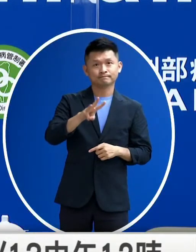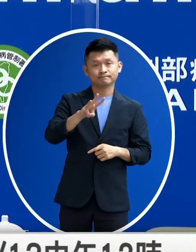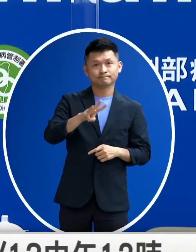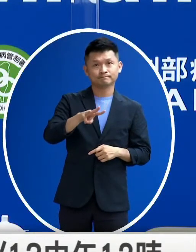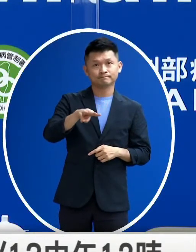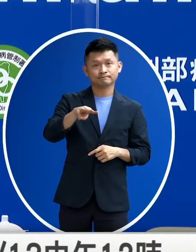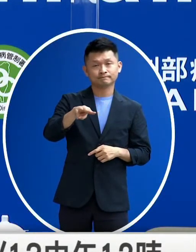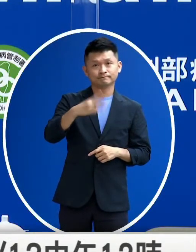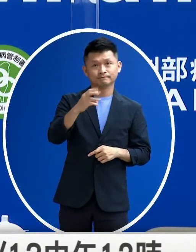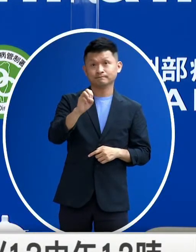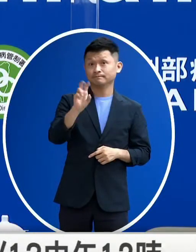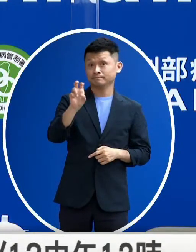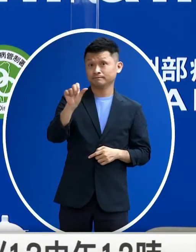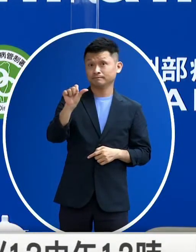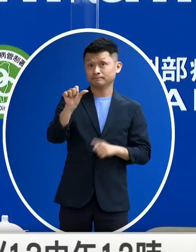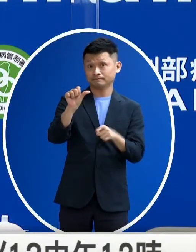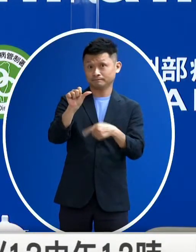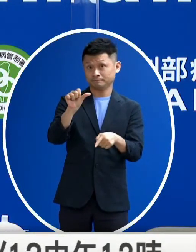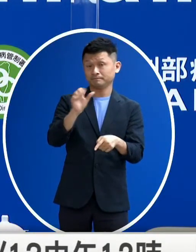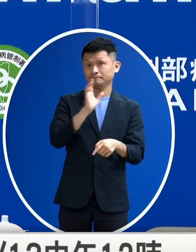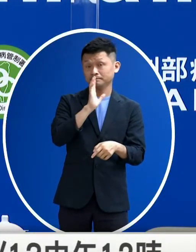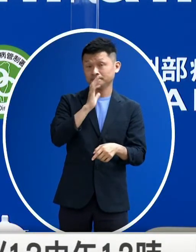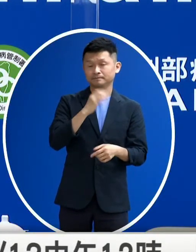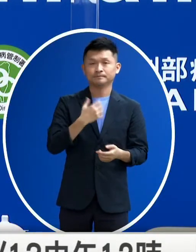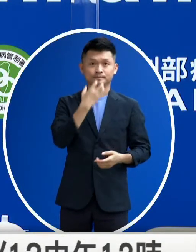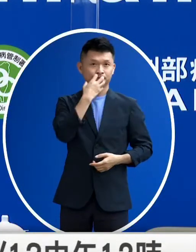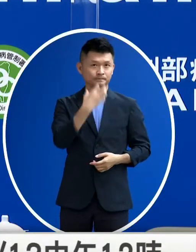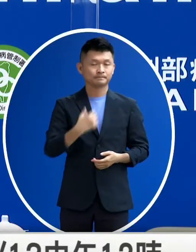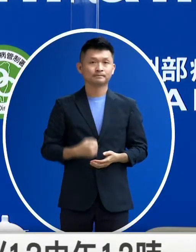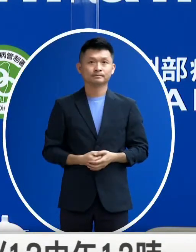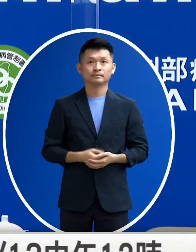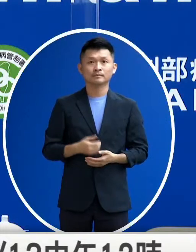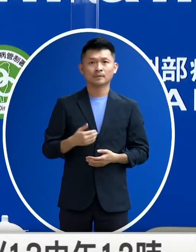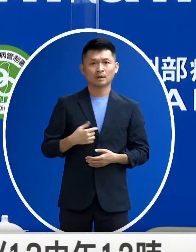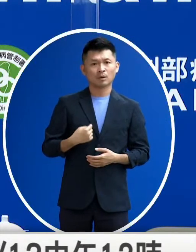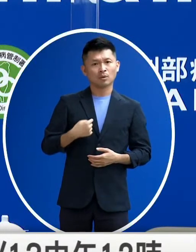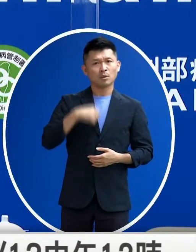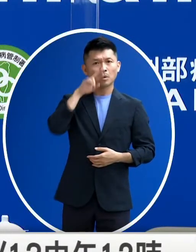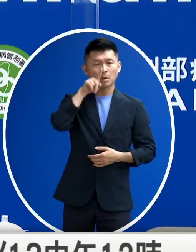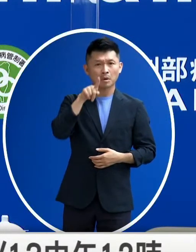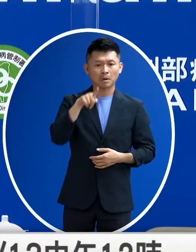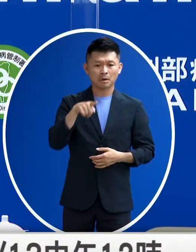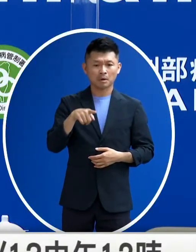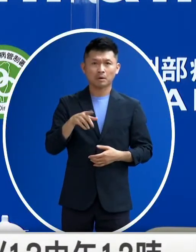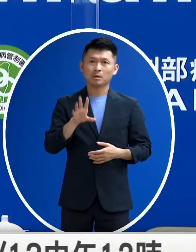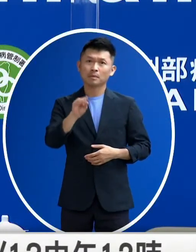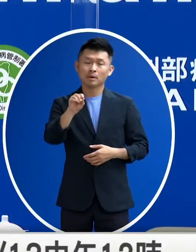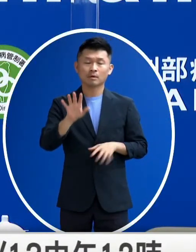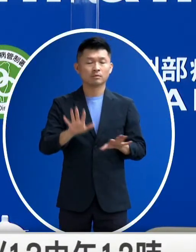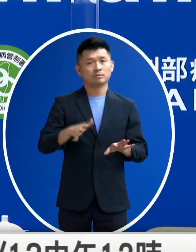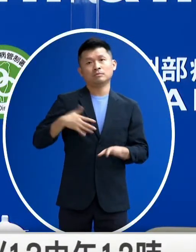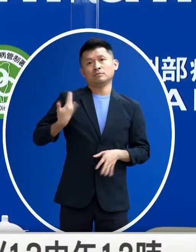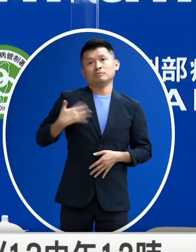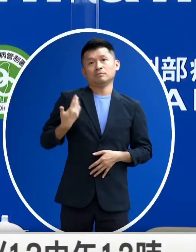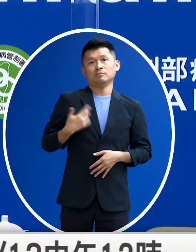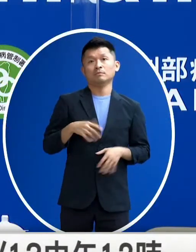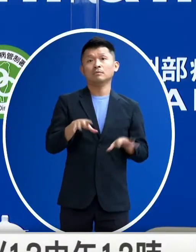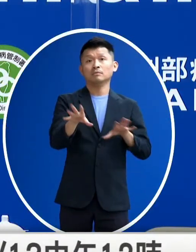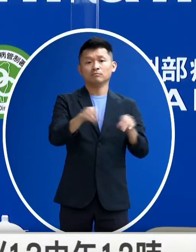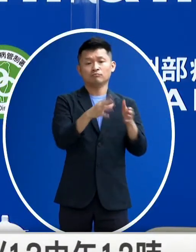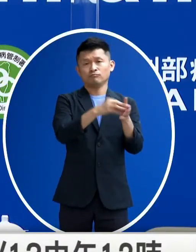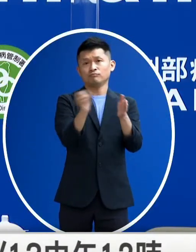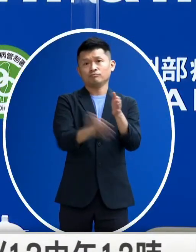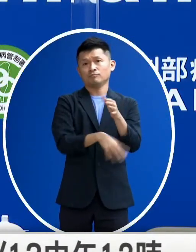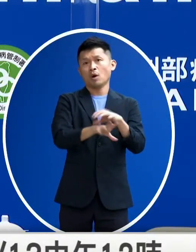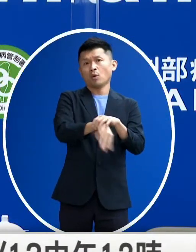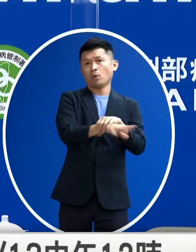375人、哦、那至于说大家如何知道他是不是错的，现在应该不知道了，因为我们已经把它删掉了、